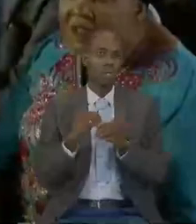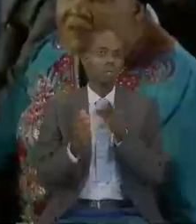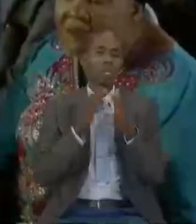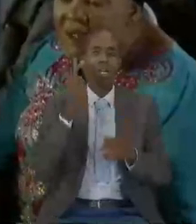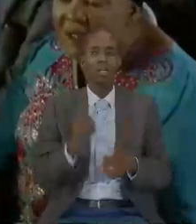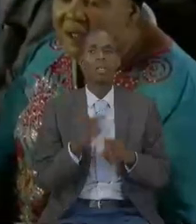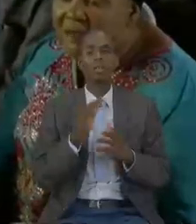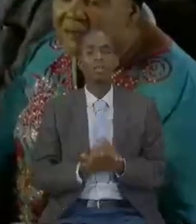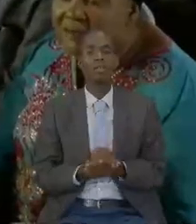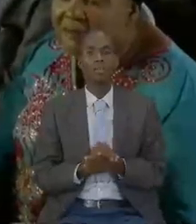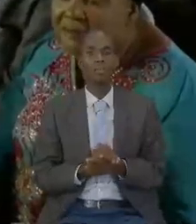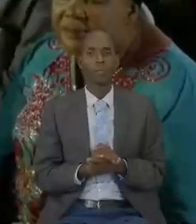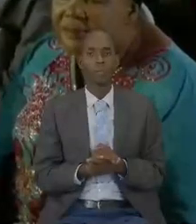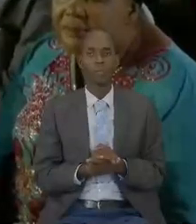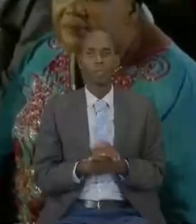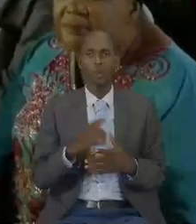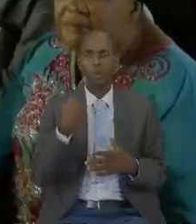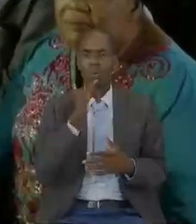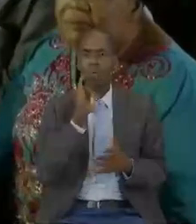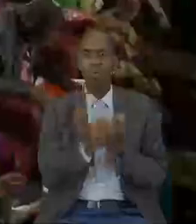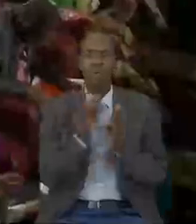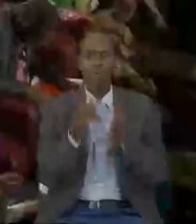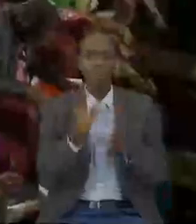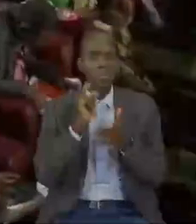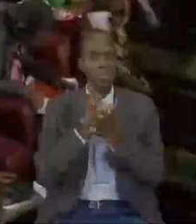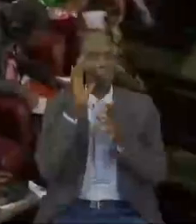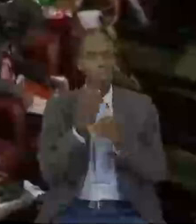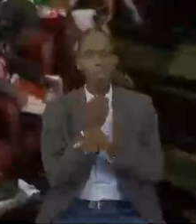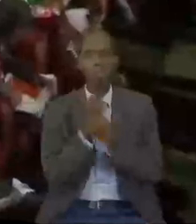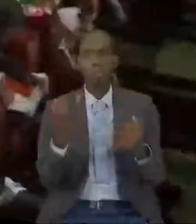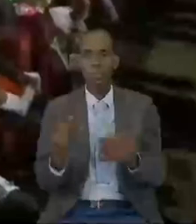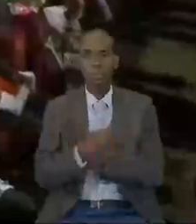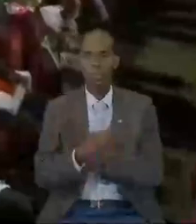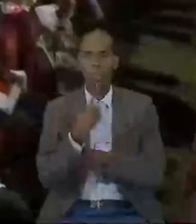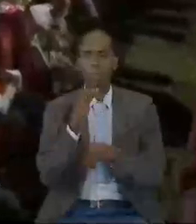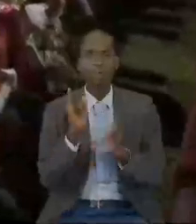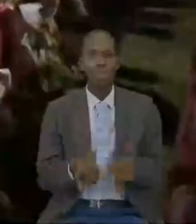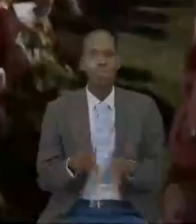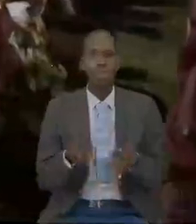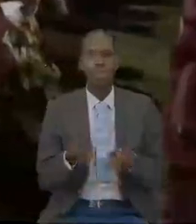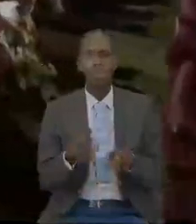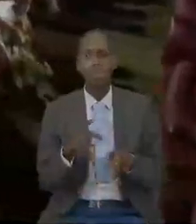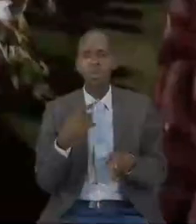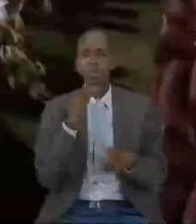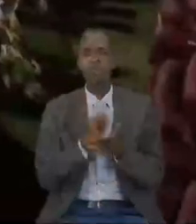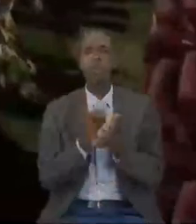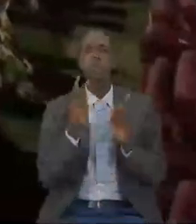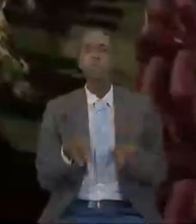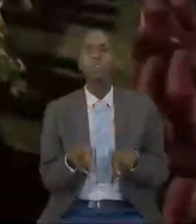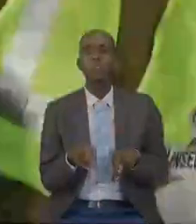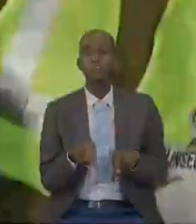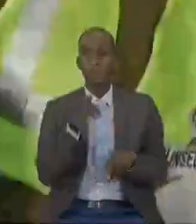au nom de Jésus. Où est la personne dont je parle là-bas? Aujourd'hui, où